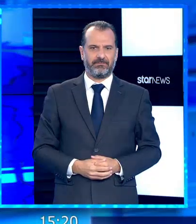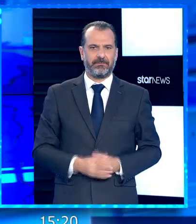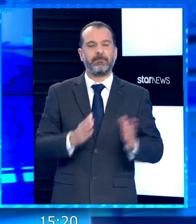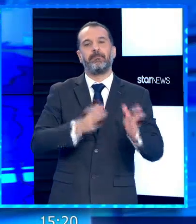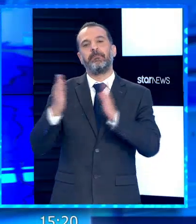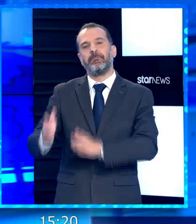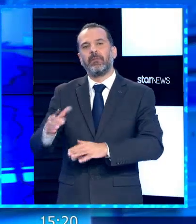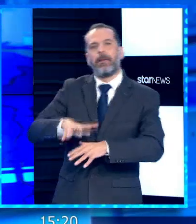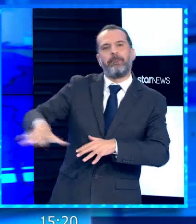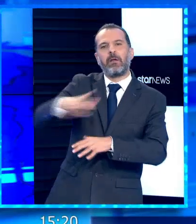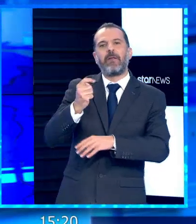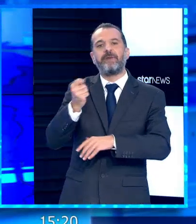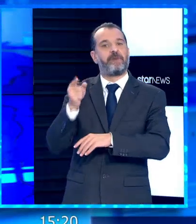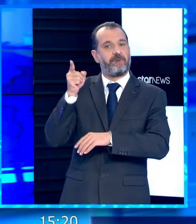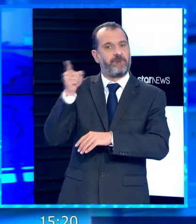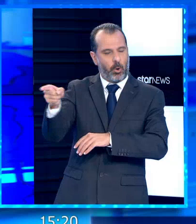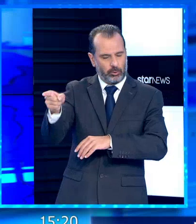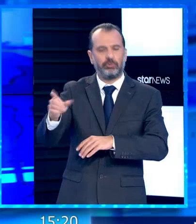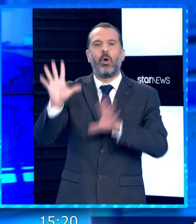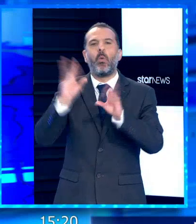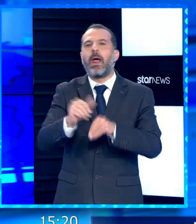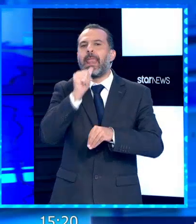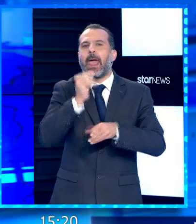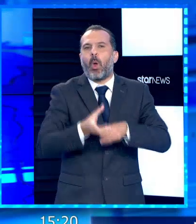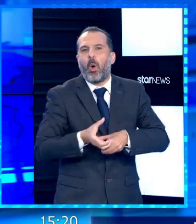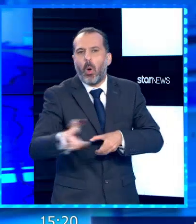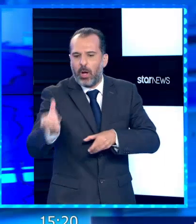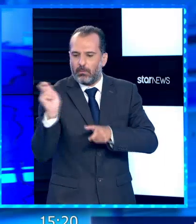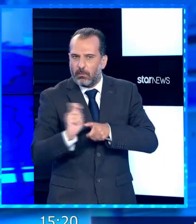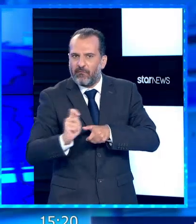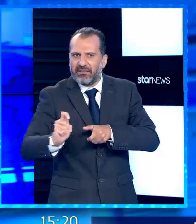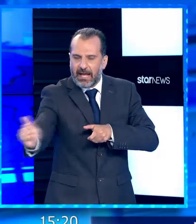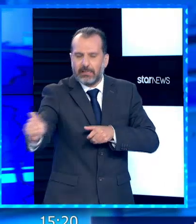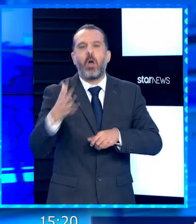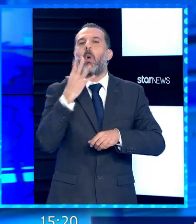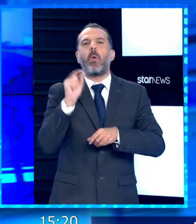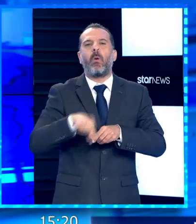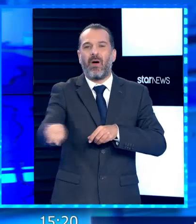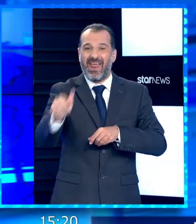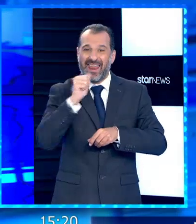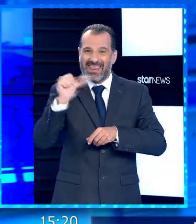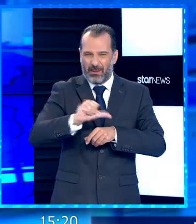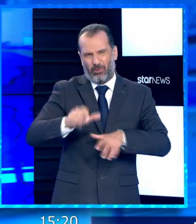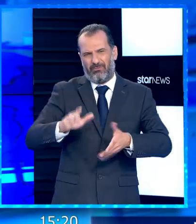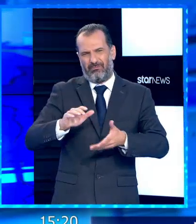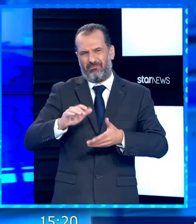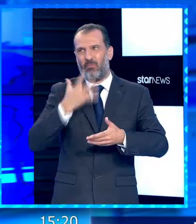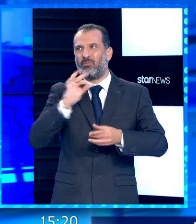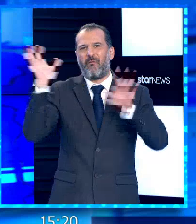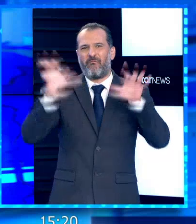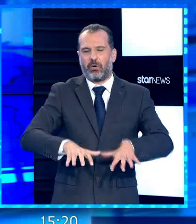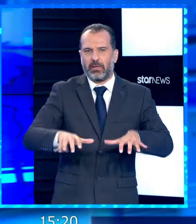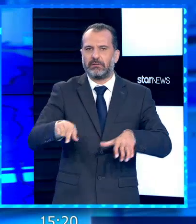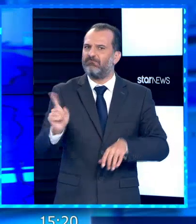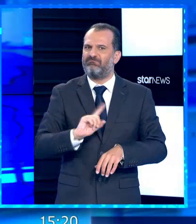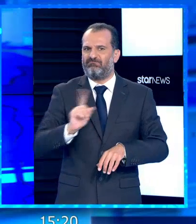Συνεχίζονται στο Βόλο οι εργασίες αποκατάστασης του δικτύου ίδρευσης. Το νερό στην πόλη αλλά και σε άλλες περιοχές της Θεσσαλίας παραμένει ακατάλληλο